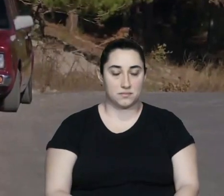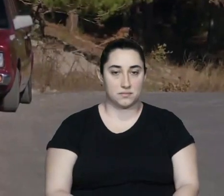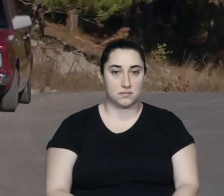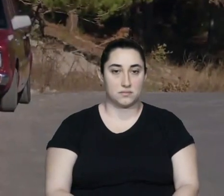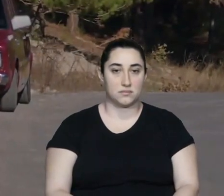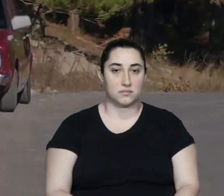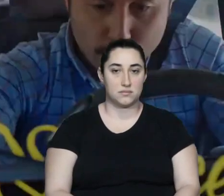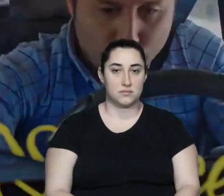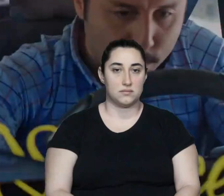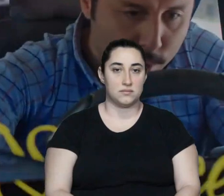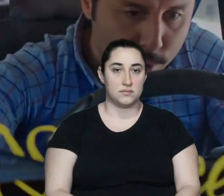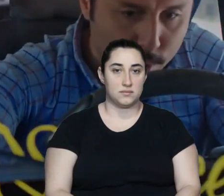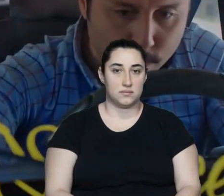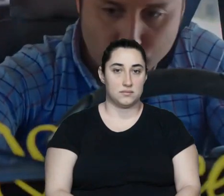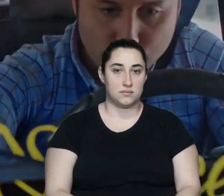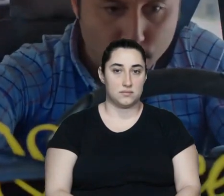Bekleyen arabayı kenara çekti İsmail.